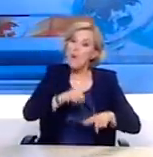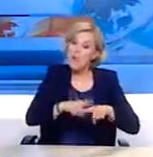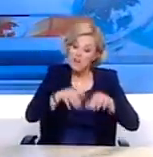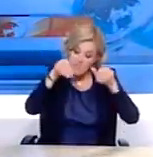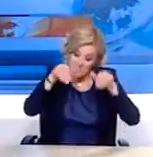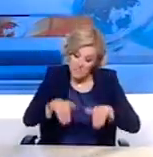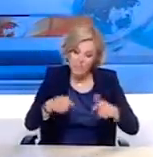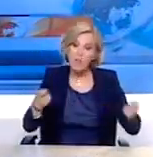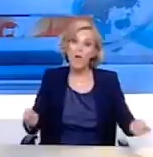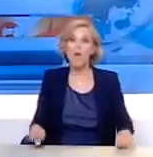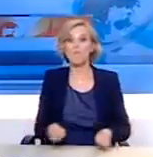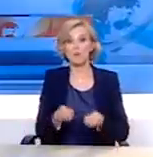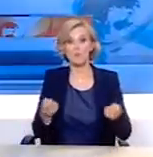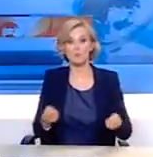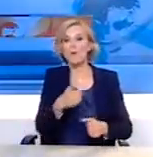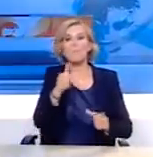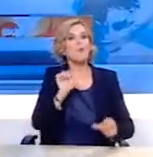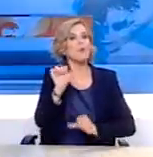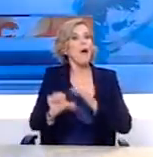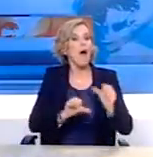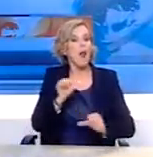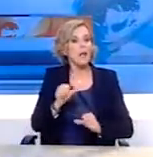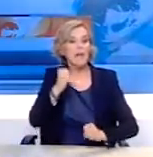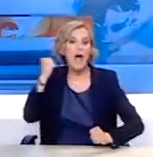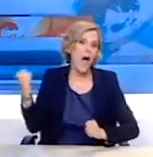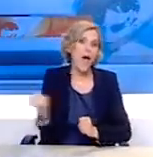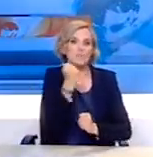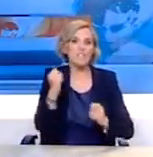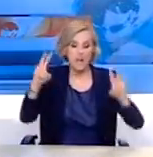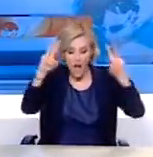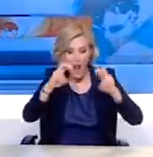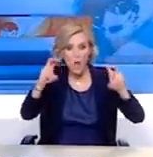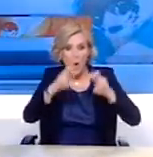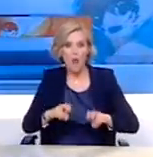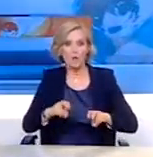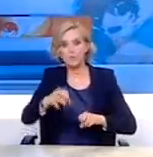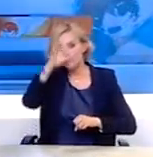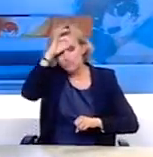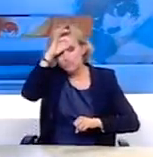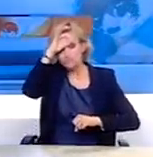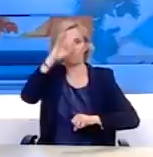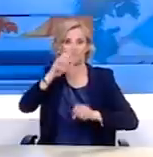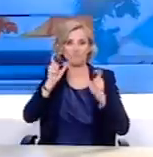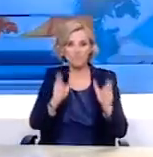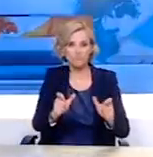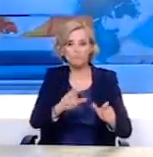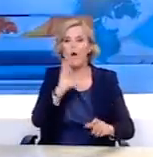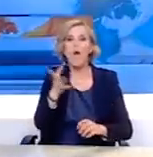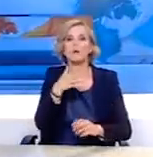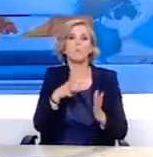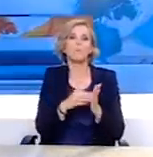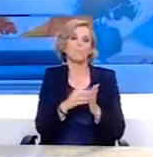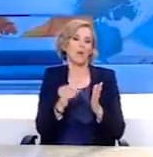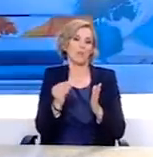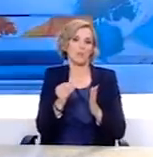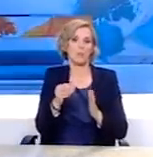τα εφαρμόζει. Αυτό που αλλάζει είναι ότι εντατικοποιούνται οι έλεγχοι εφαρμογής τους. Για παράδειγμα, η δυνατότητα άπαξ μετάβασης στη μόνιμη